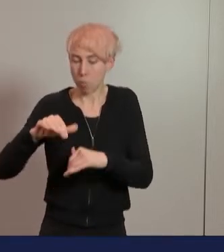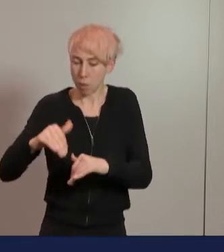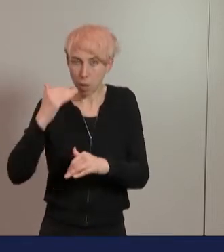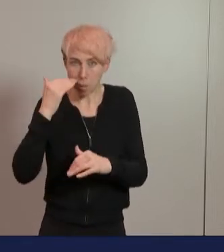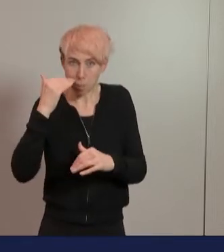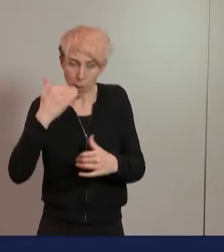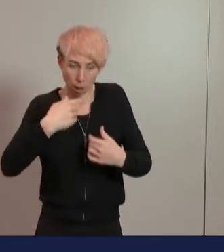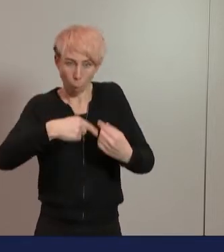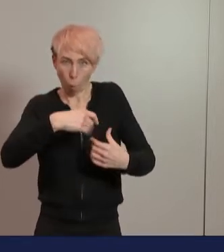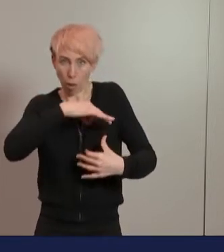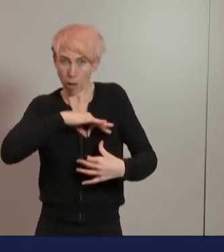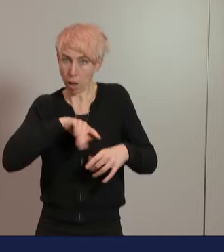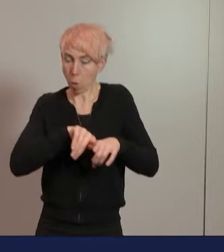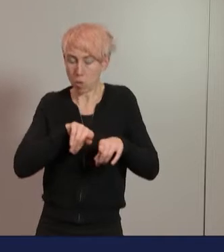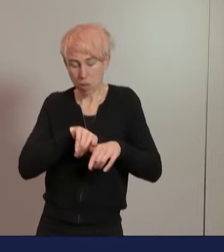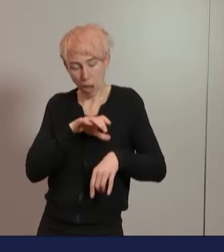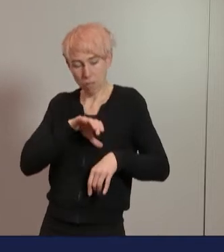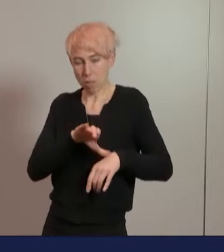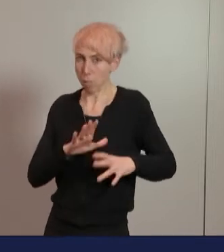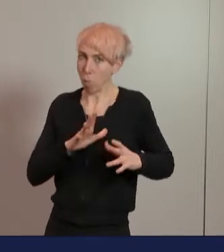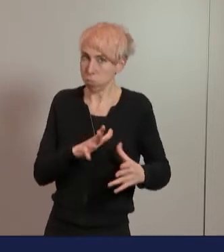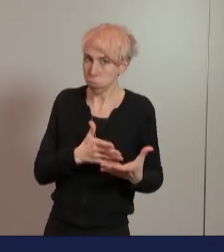et des investissements ambitieux.